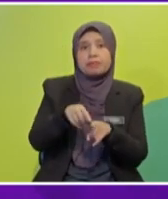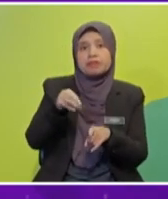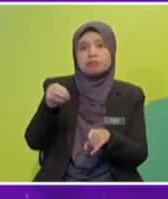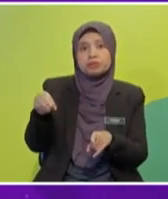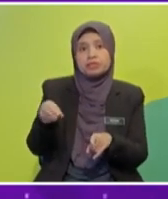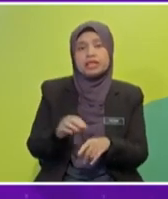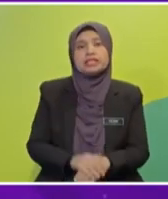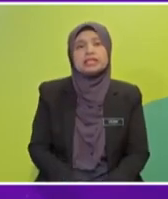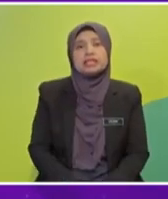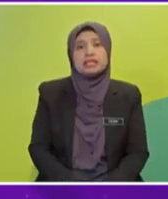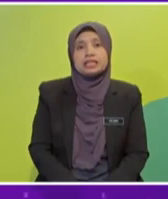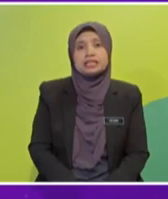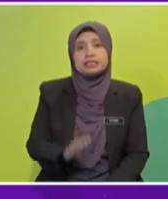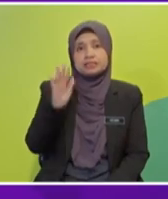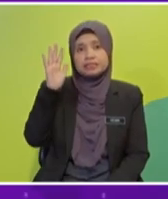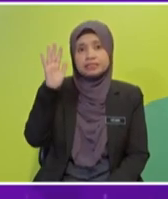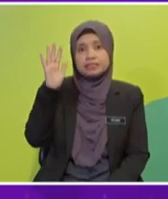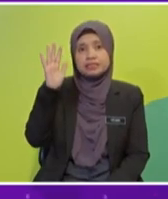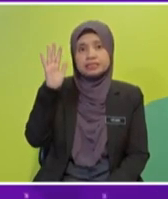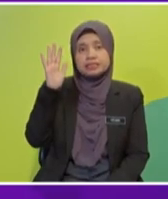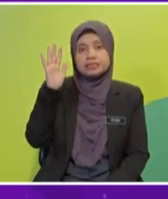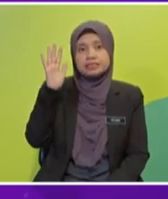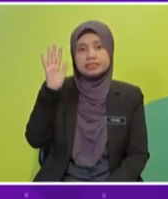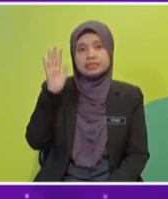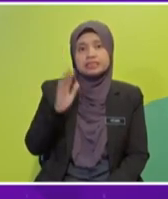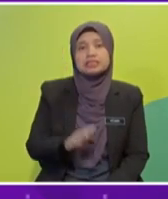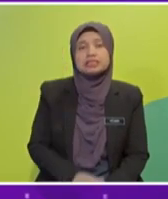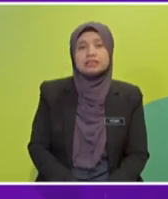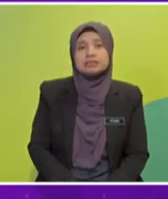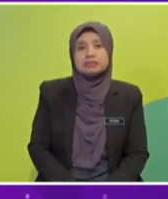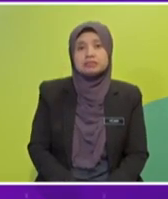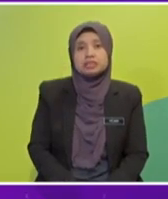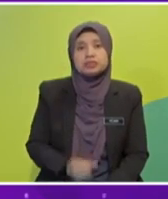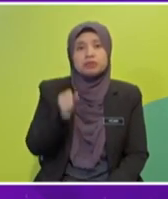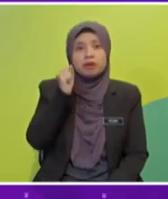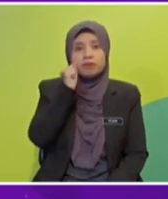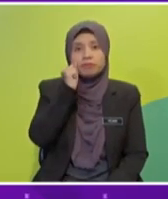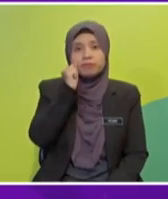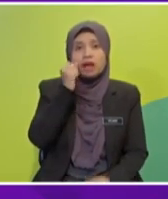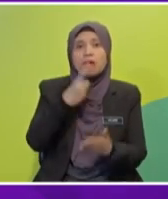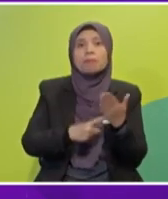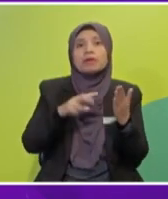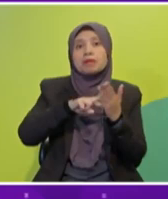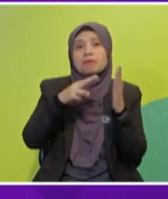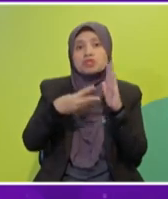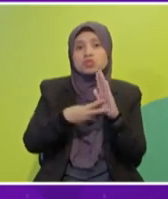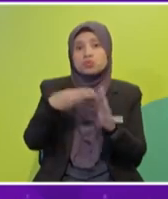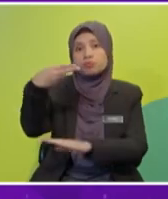Okey. Angkat tangan. Siapa nak jawab? Okey, bagus. Terbaiklah, Syifa. Okey, apa maksud hadas besar,